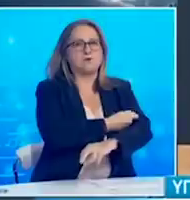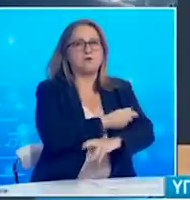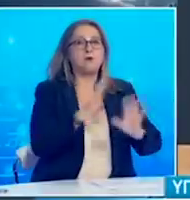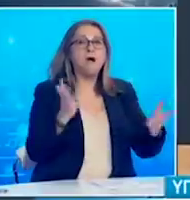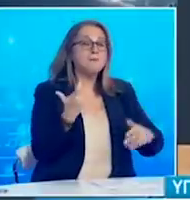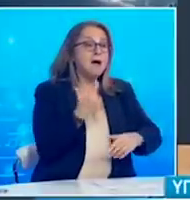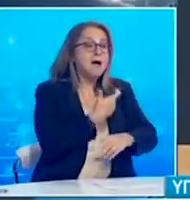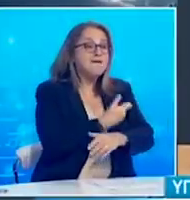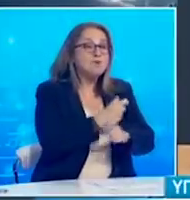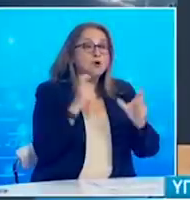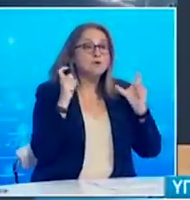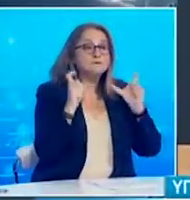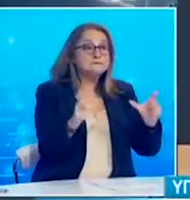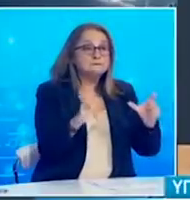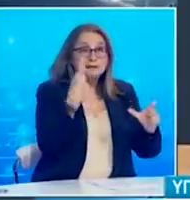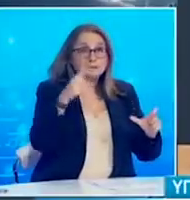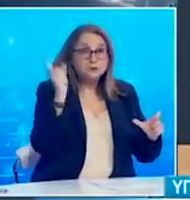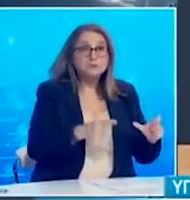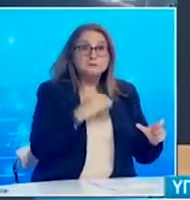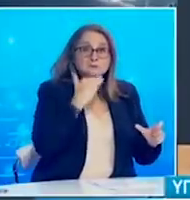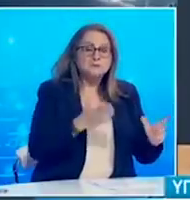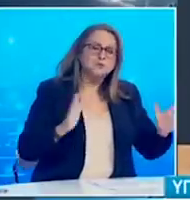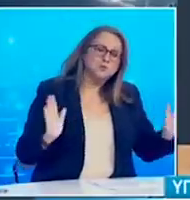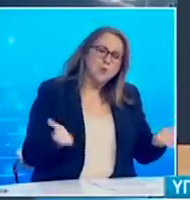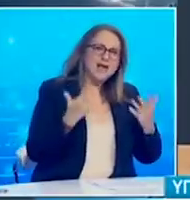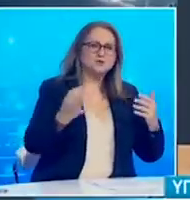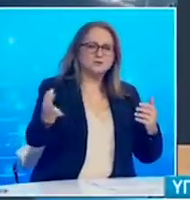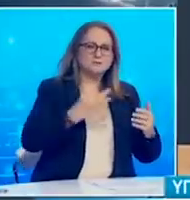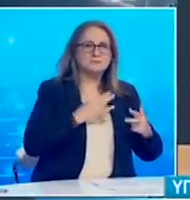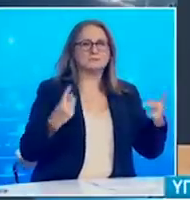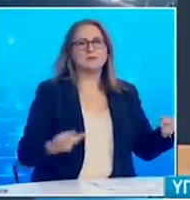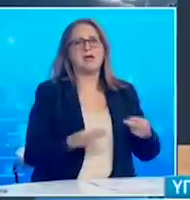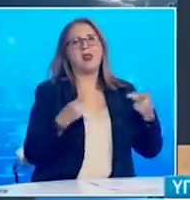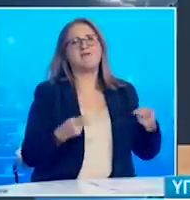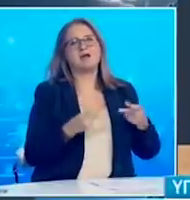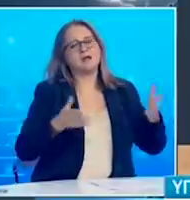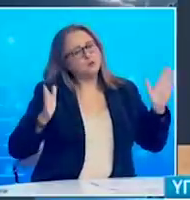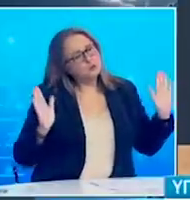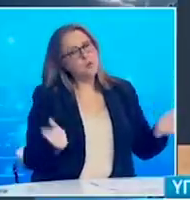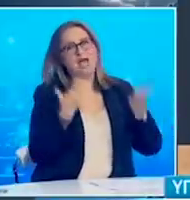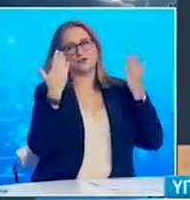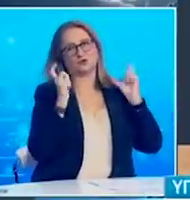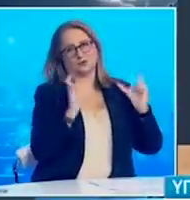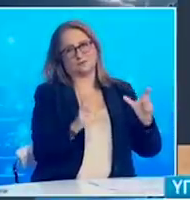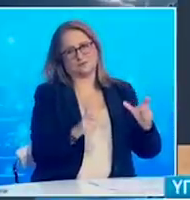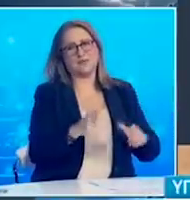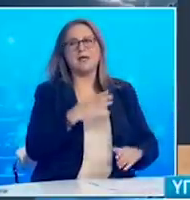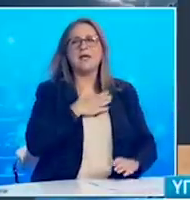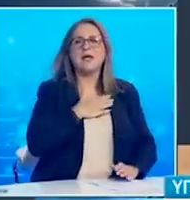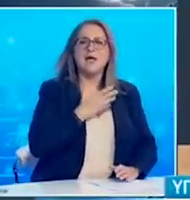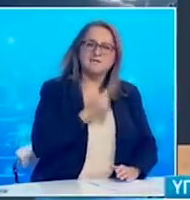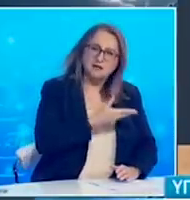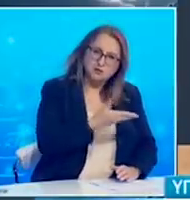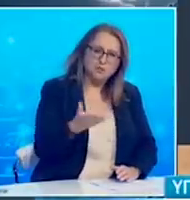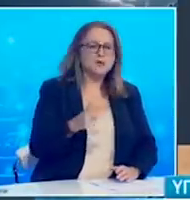ανοσία, τουλάχιστον θα μας οδηγήσει σε ελαφρύτερες κλινικές εικόνες. Θα ήθελα να σας ευχαριστήσω για την προσοχή σας και θα είμαι διαθέσιμος